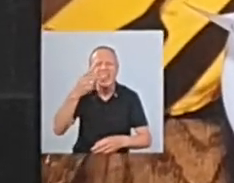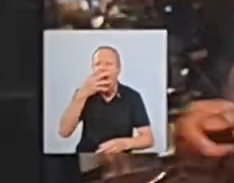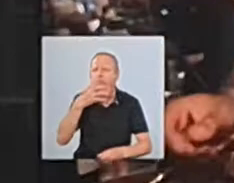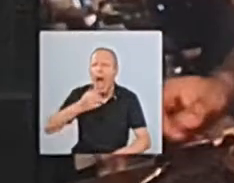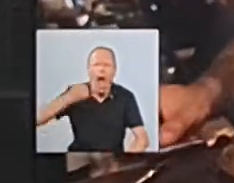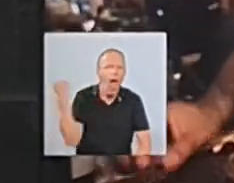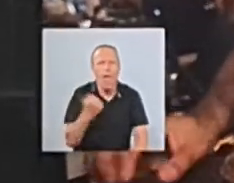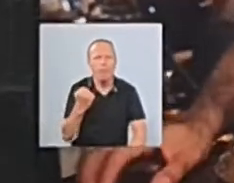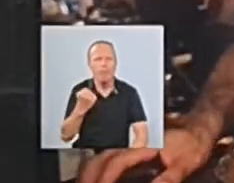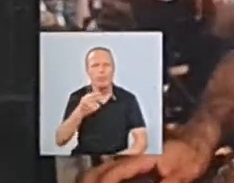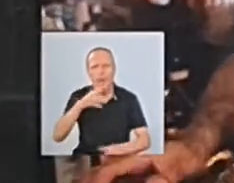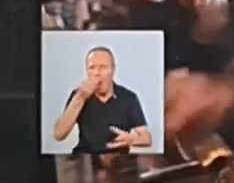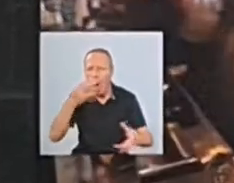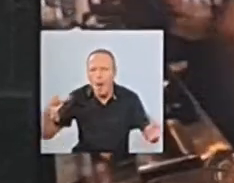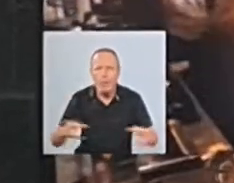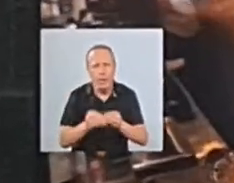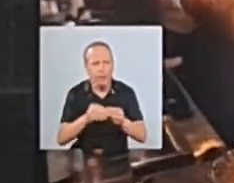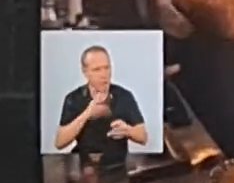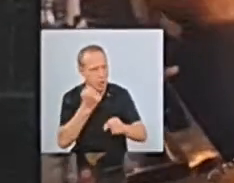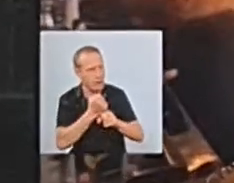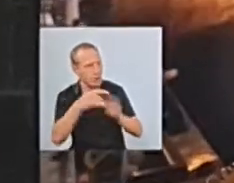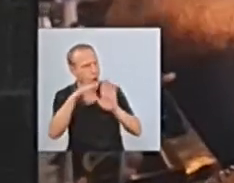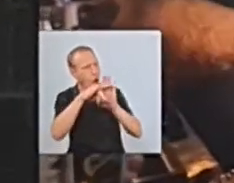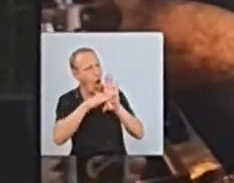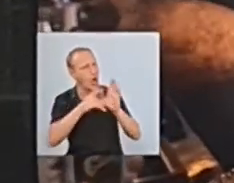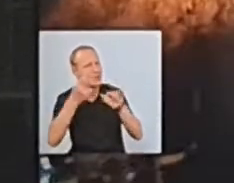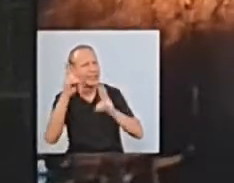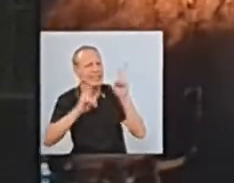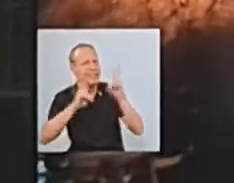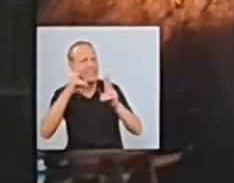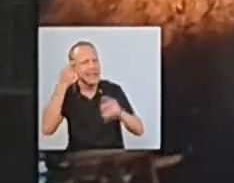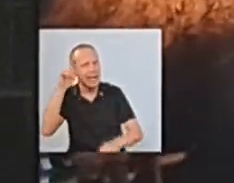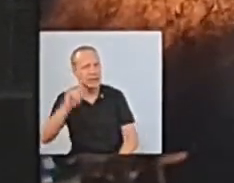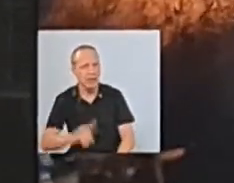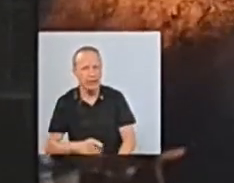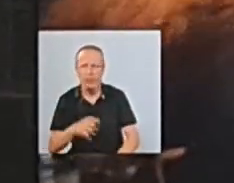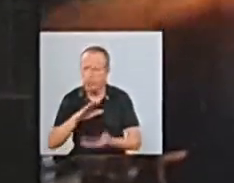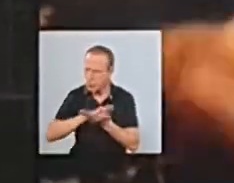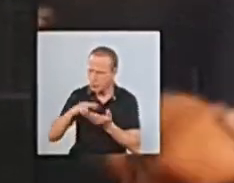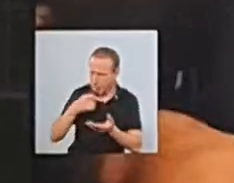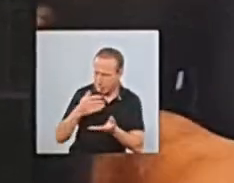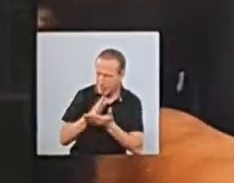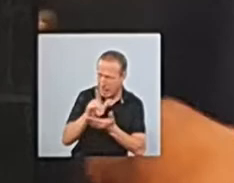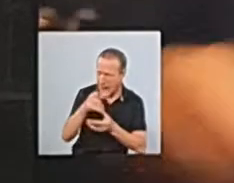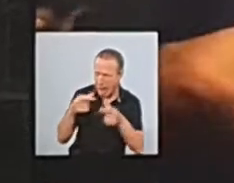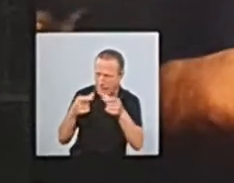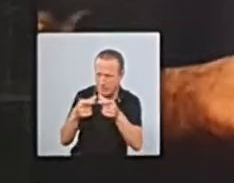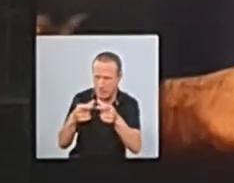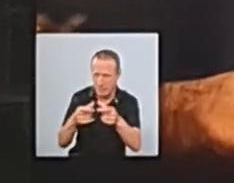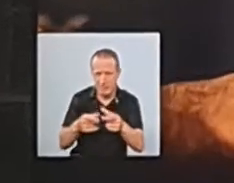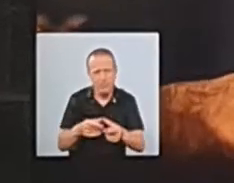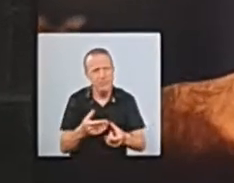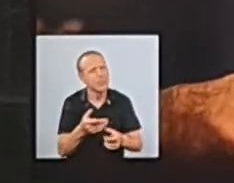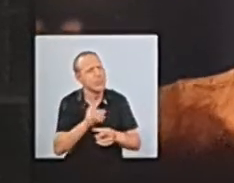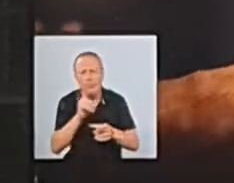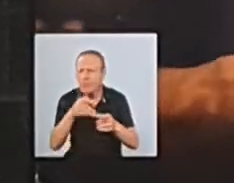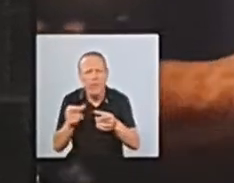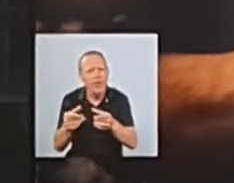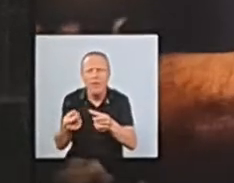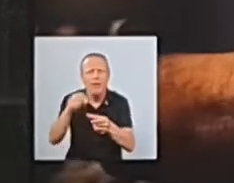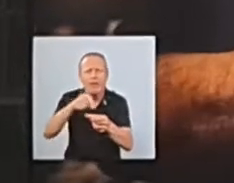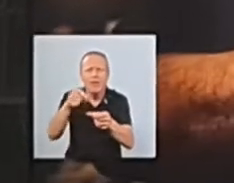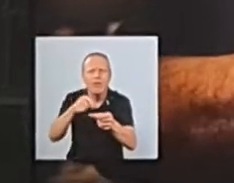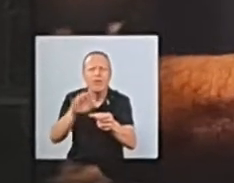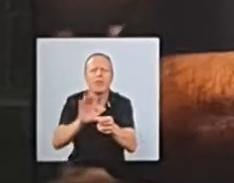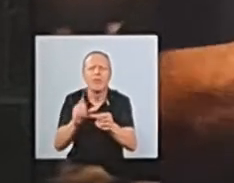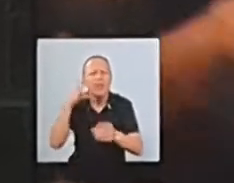לפי הוראות היצרן. אז הוראות היצרן הן פשוטות. אני אין לכם את התדריס. לא צריך, בבקשה,